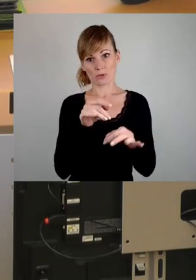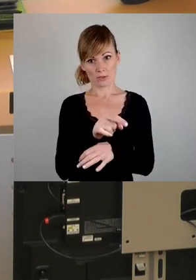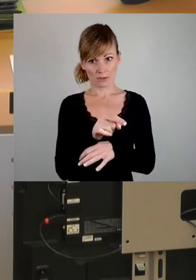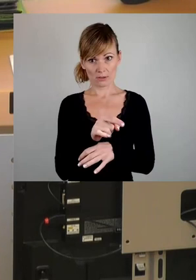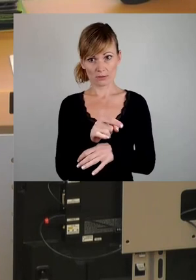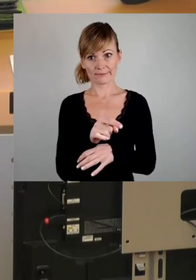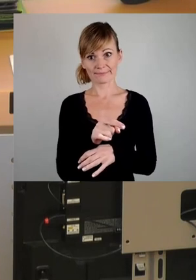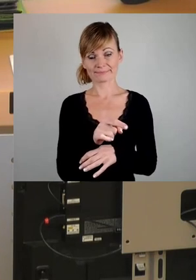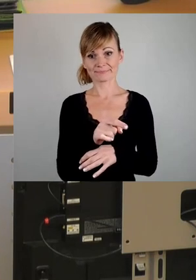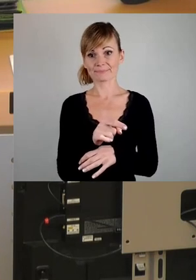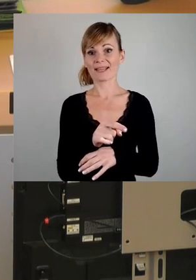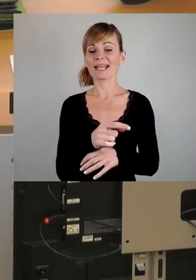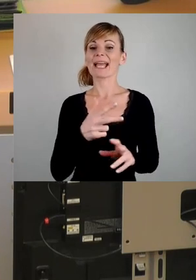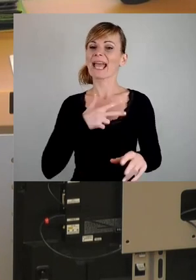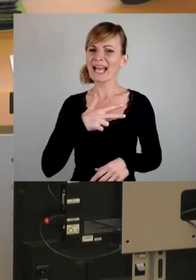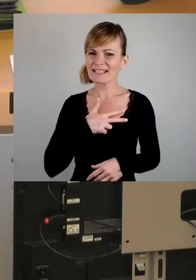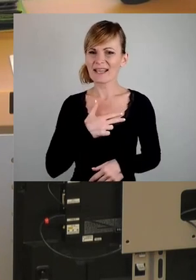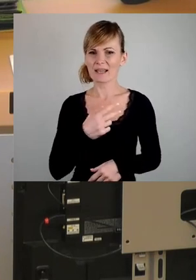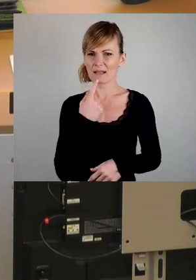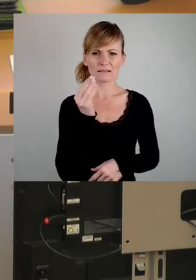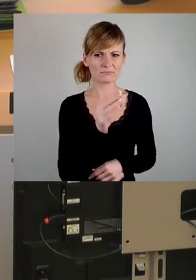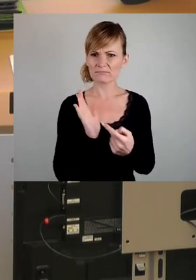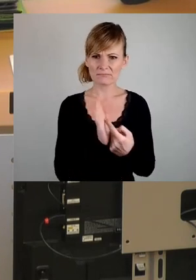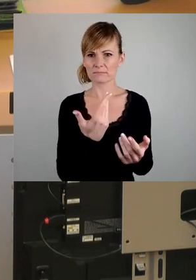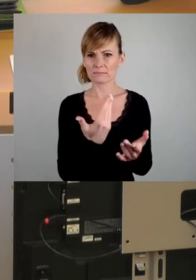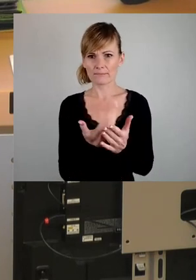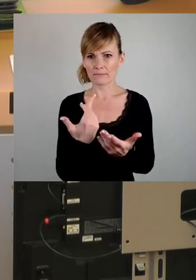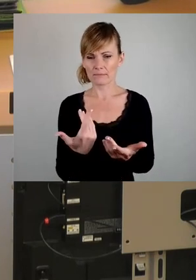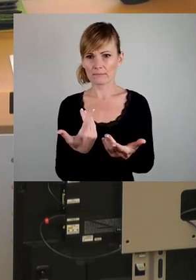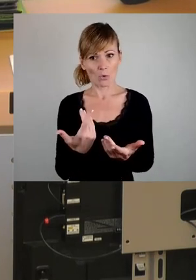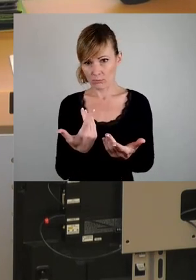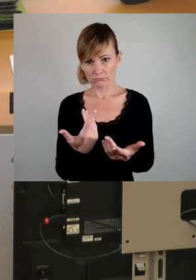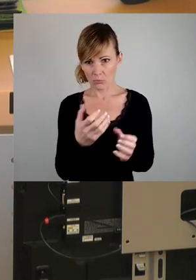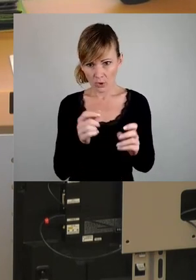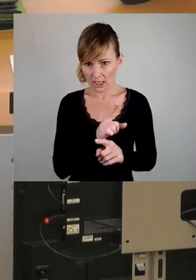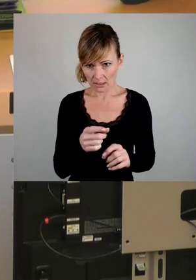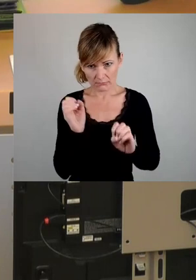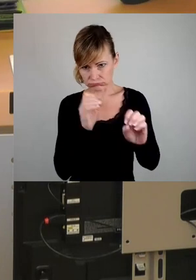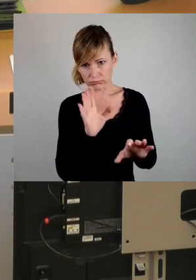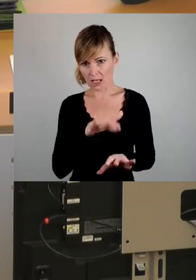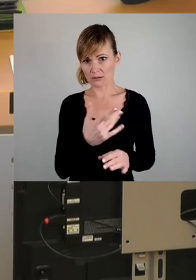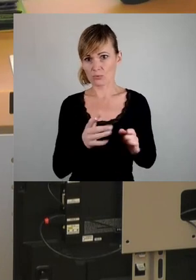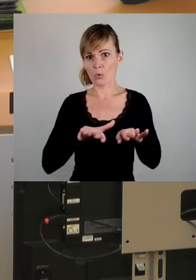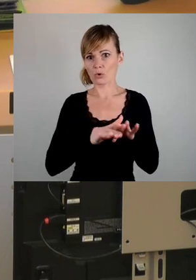mit der Realität konfrontieren, dass eben notfalls diese Grundstücke nicht erworben werden. Hier geht im Prinzip der Realismus los.